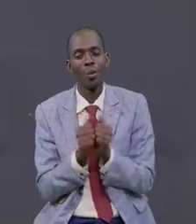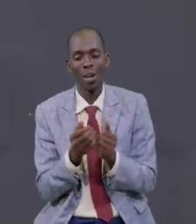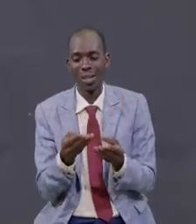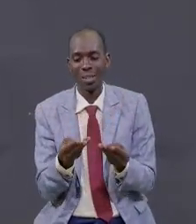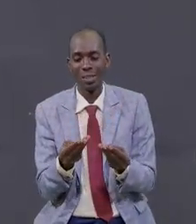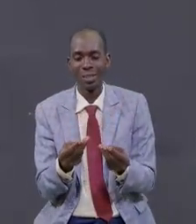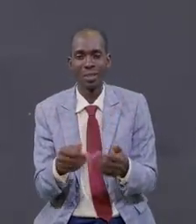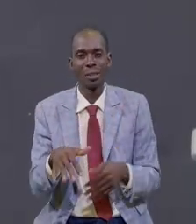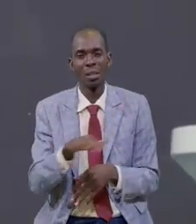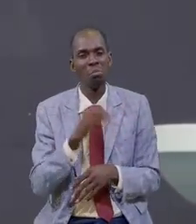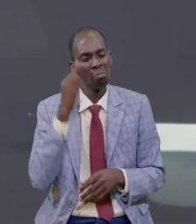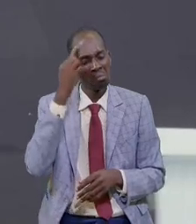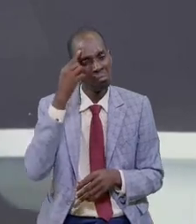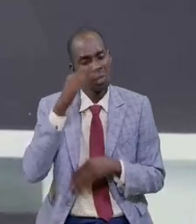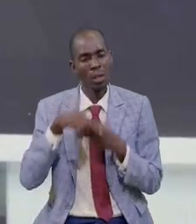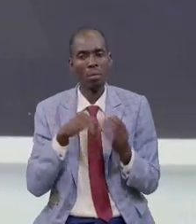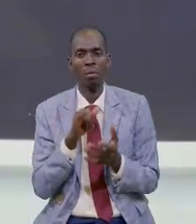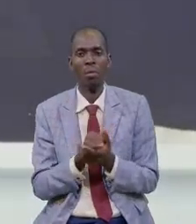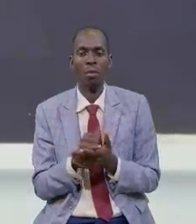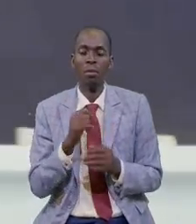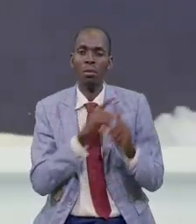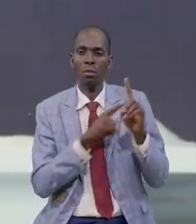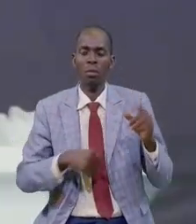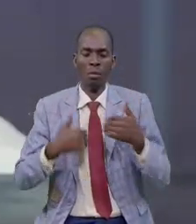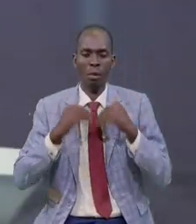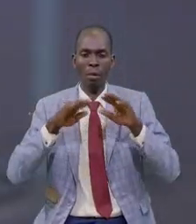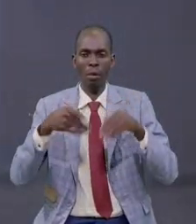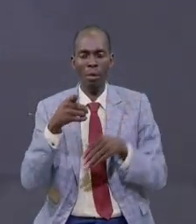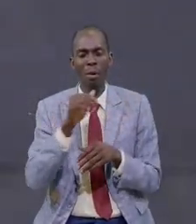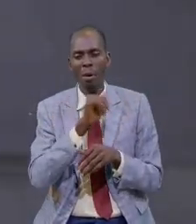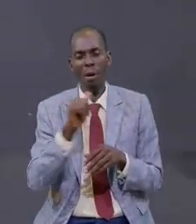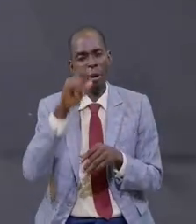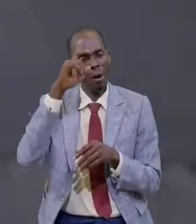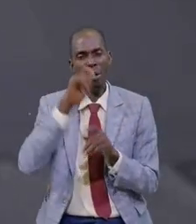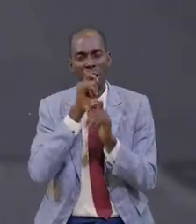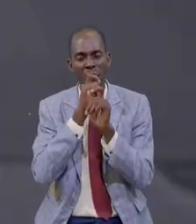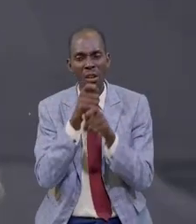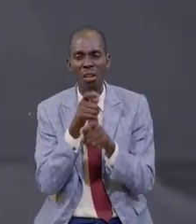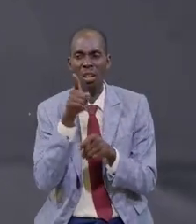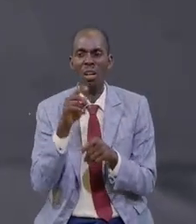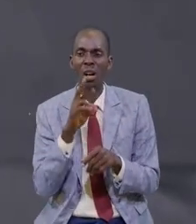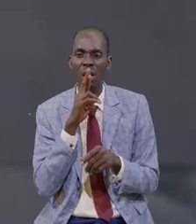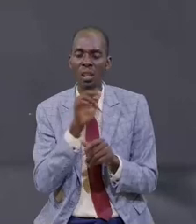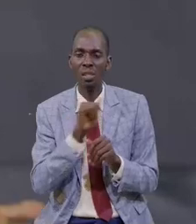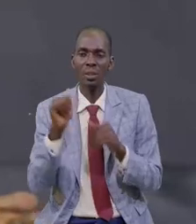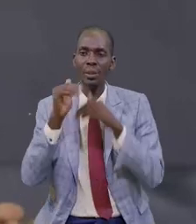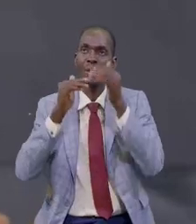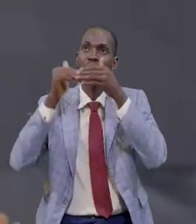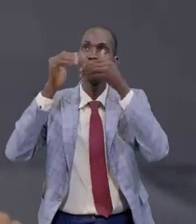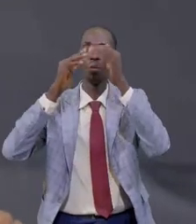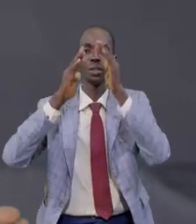à cela donn don tu seras un constructeur tu seras un